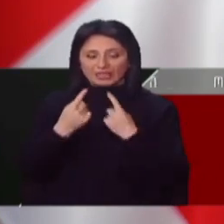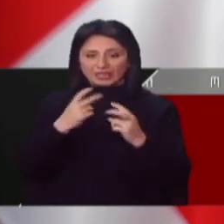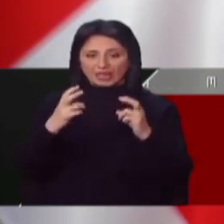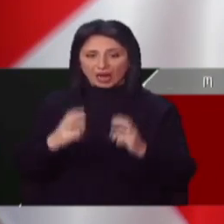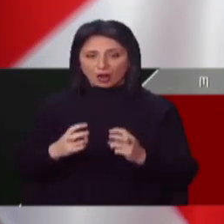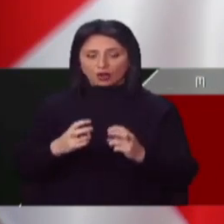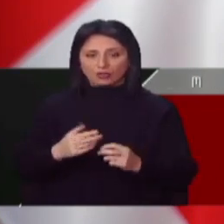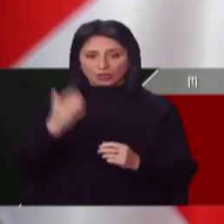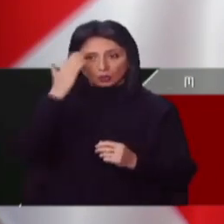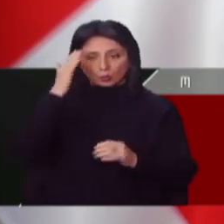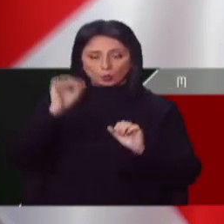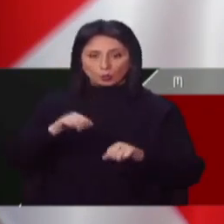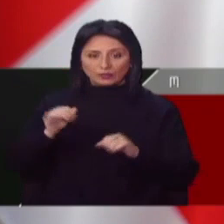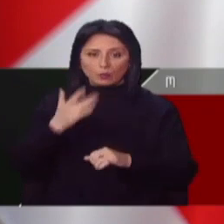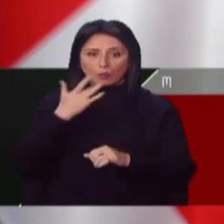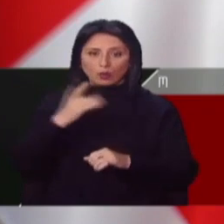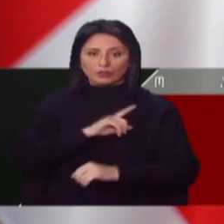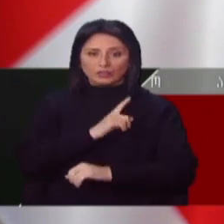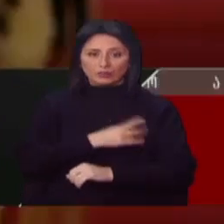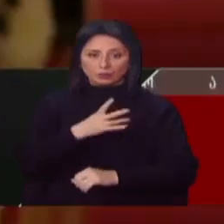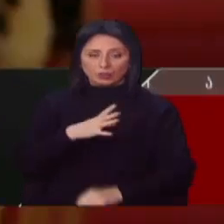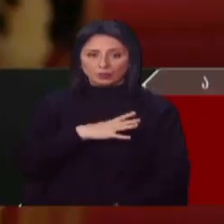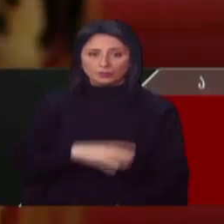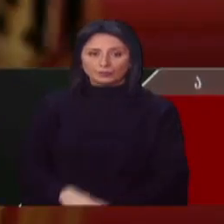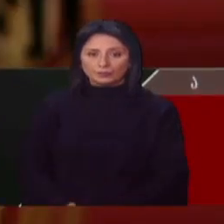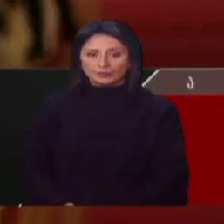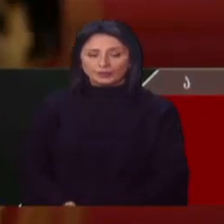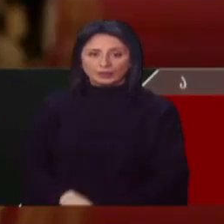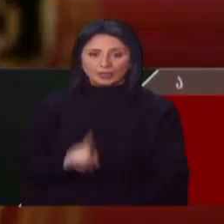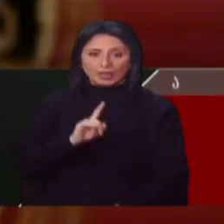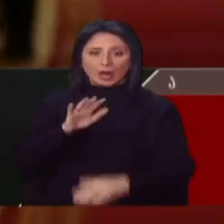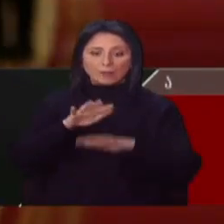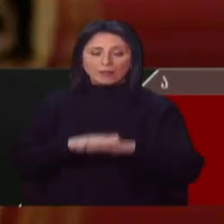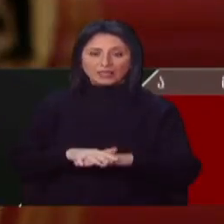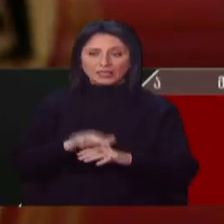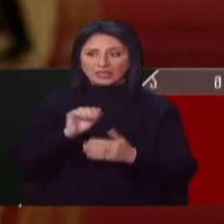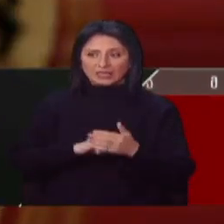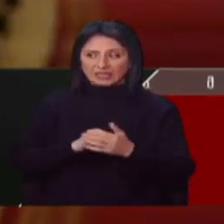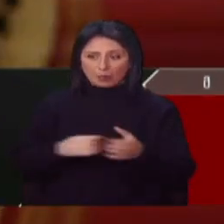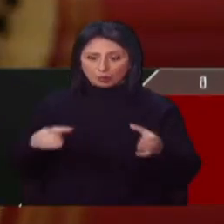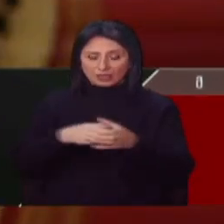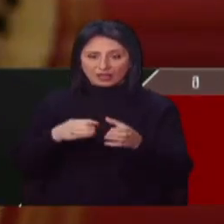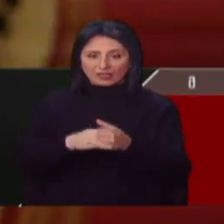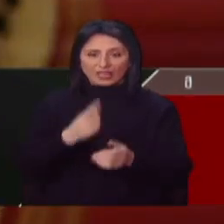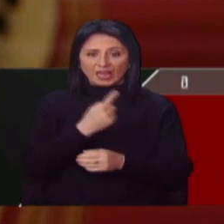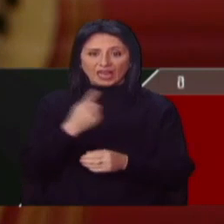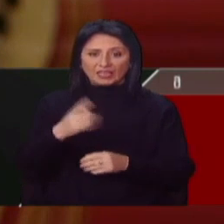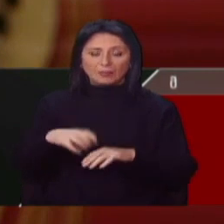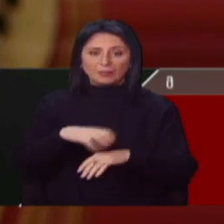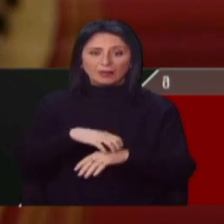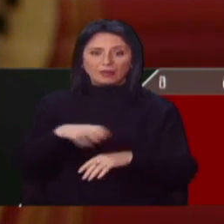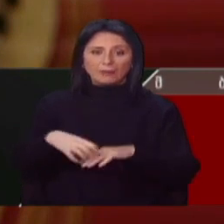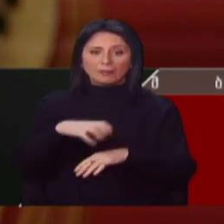დიალოგის უნარი, რომელიც პოლიტიკურ ძალას უნდა ჰქონდეს. ბაზა და საფუძველი ასეთი გაერთიანების აქვს ერთადერთ